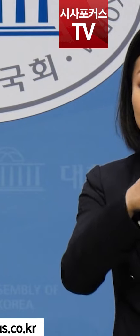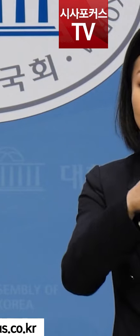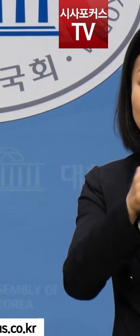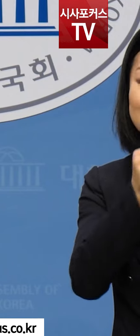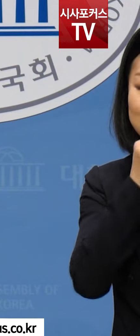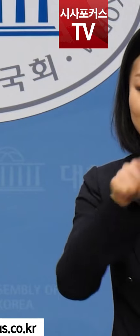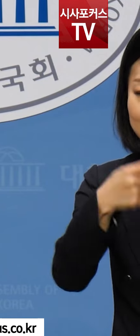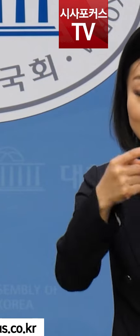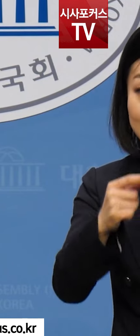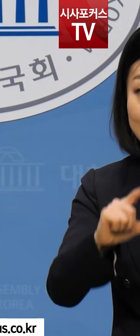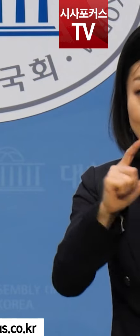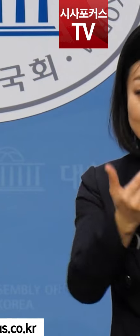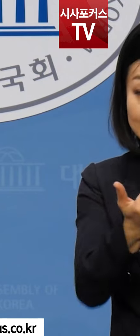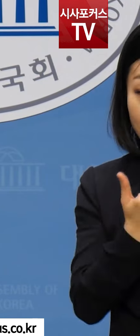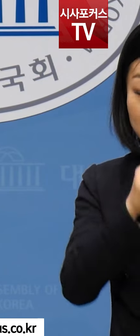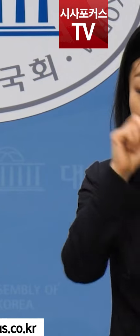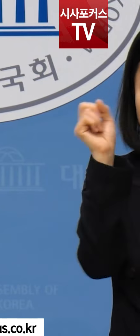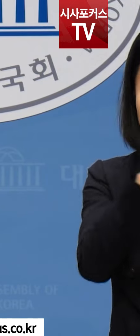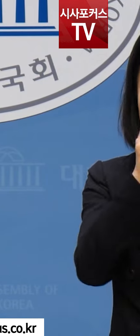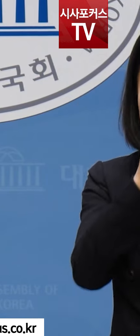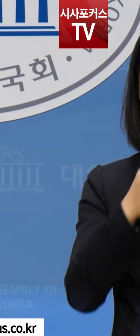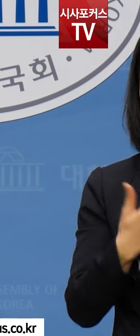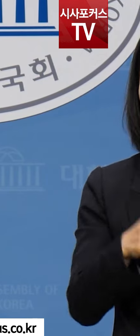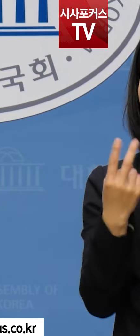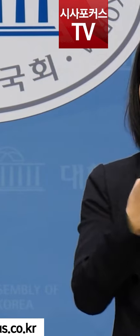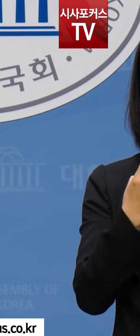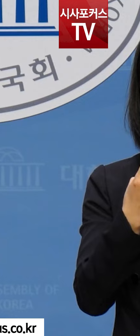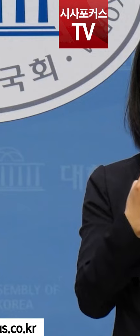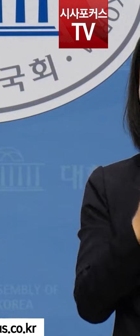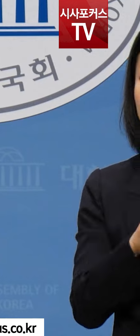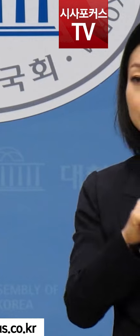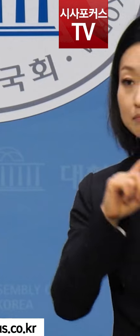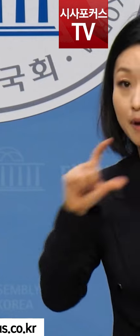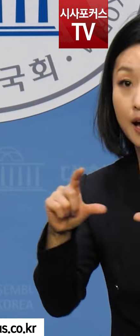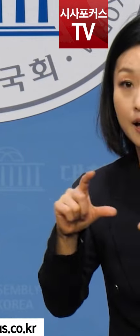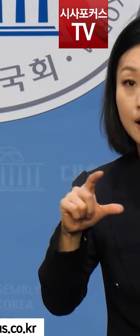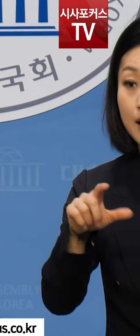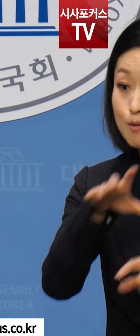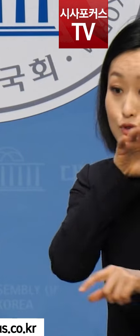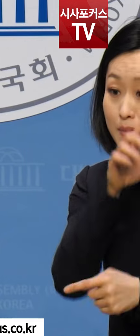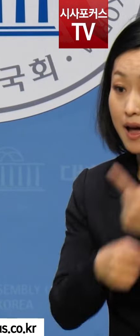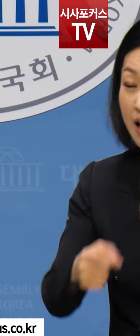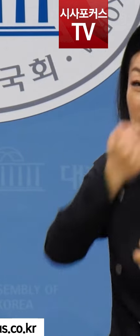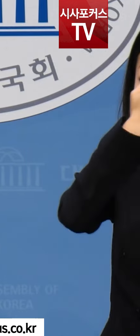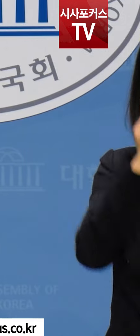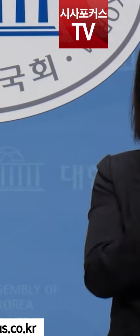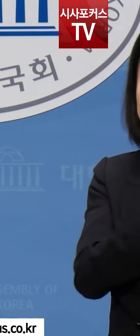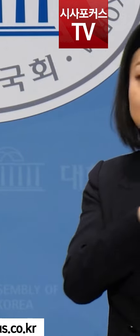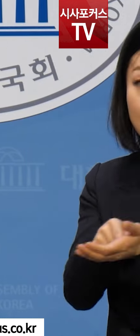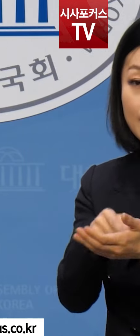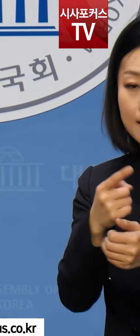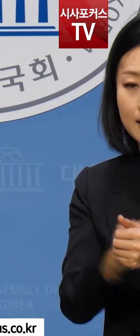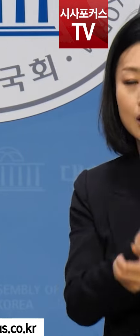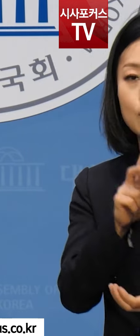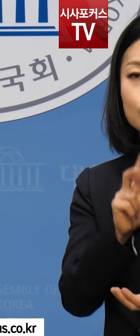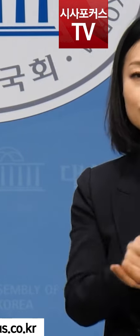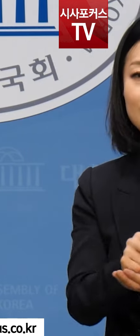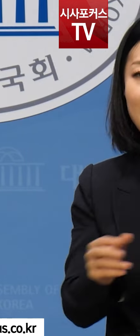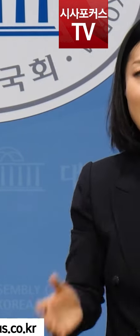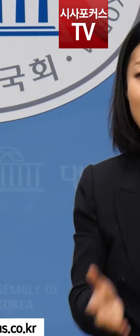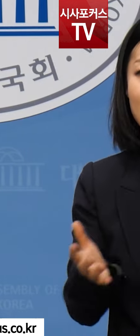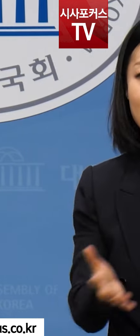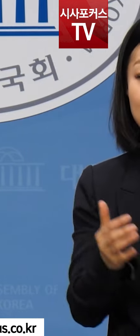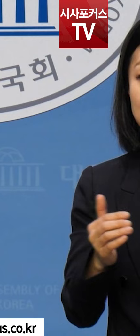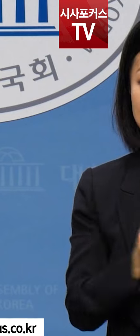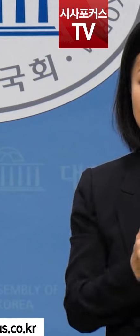숫자를 발표하고 의료계의 반발이 뻔히 예상되는데도 강하게 밀어붙이면서 사태를